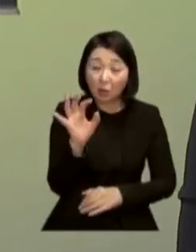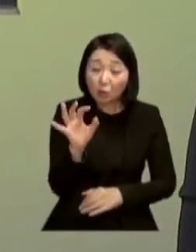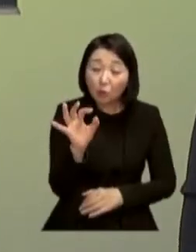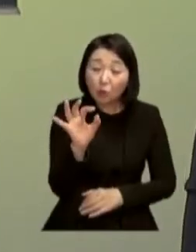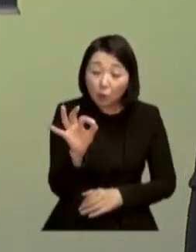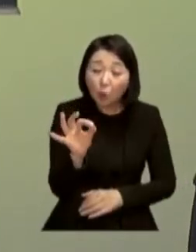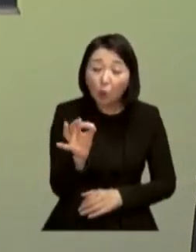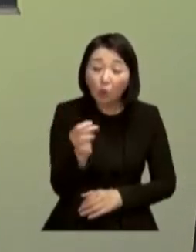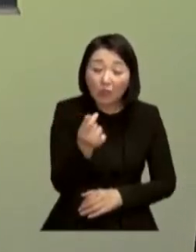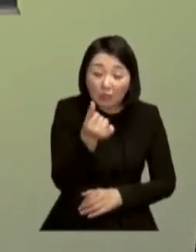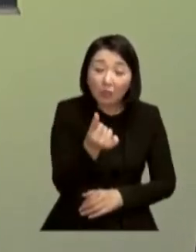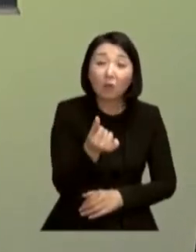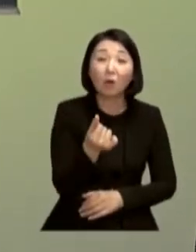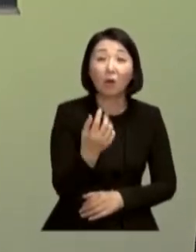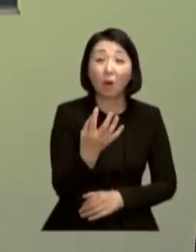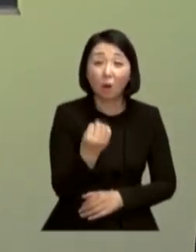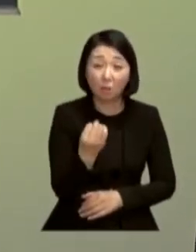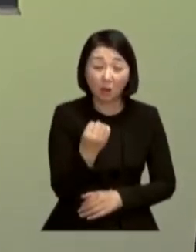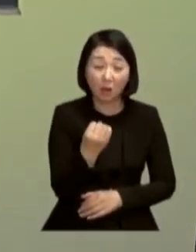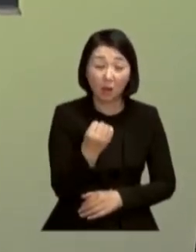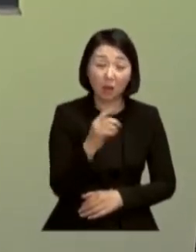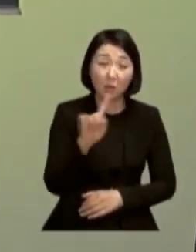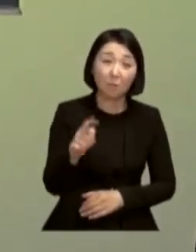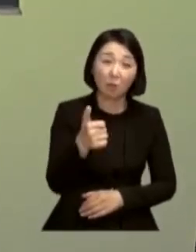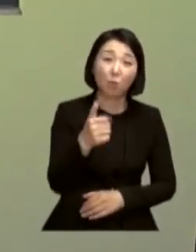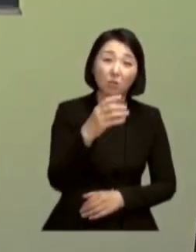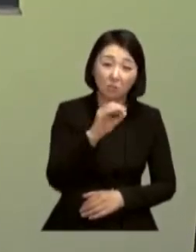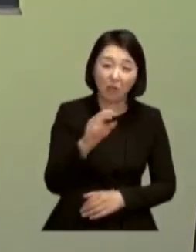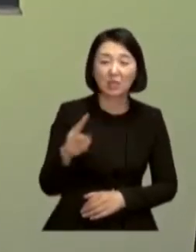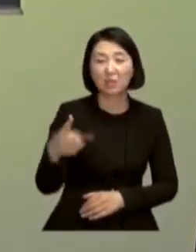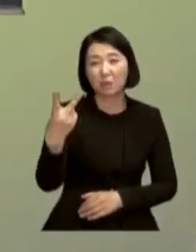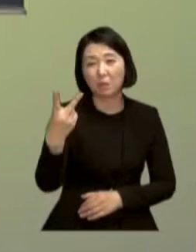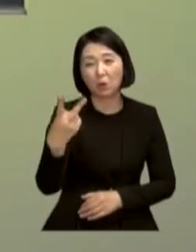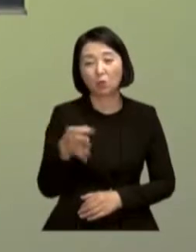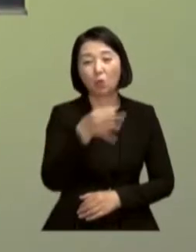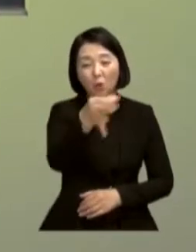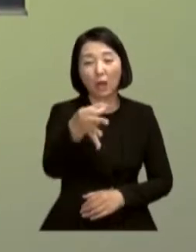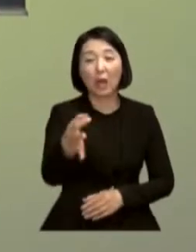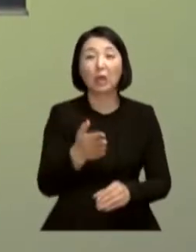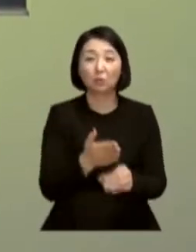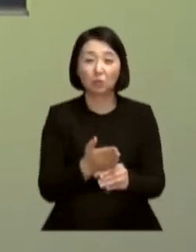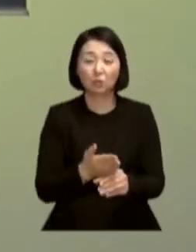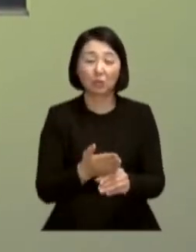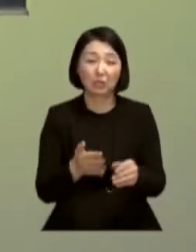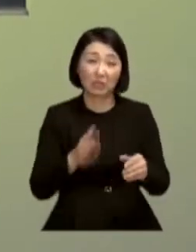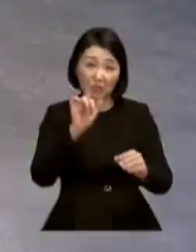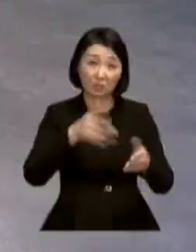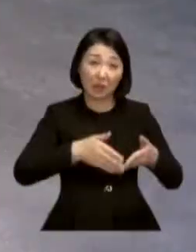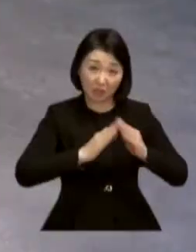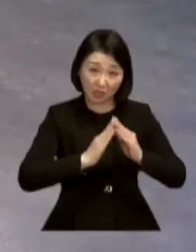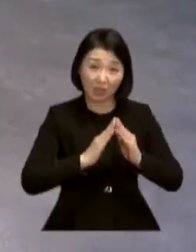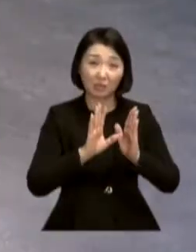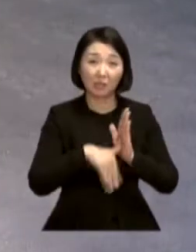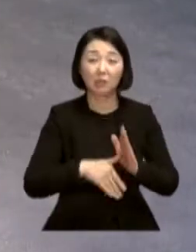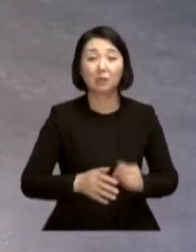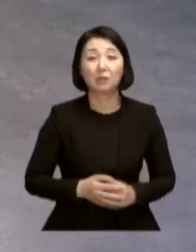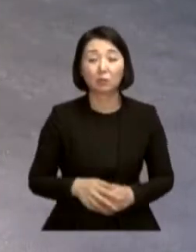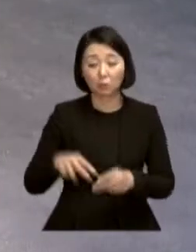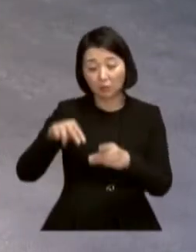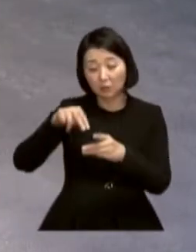원 그리고 200만 원 정도가 지금 현재로 지금 재정이 들어가고 있어요. 네. 예수 마을 하나 짓는데 네. 그다음에